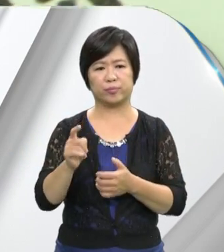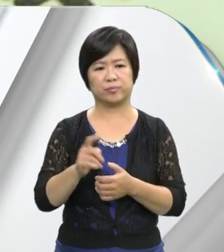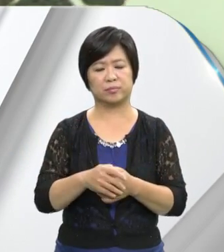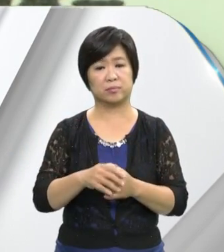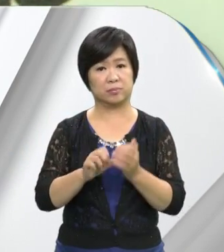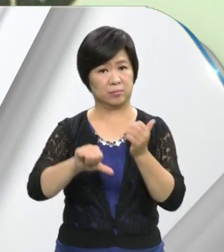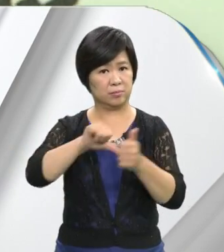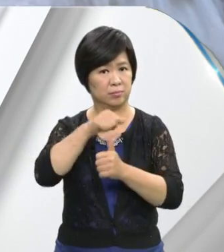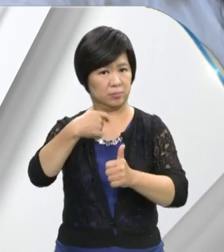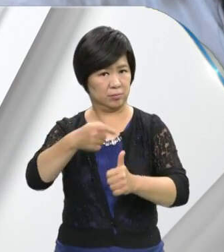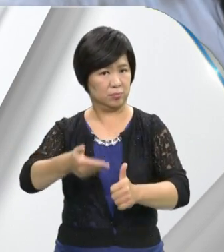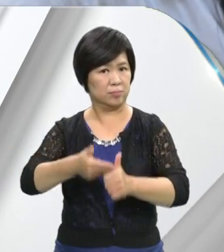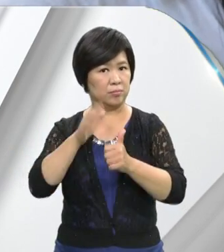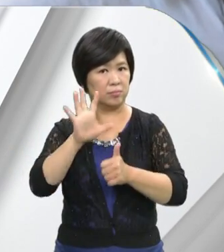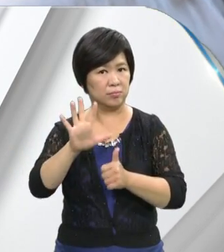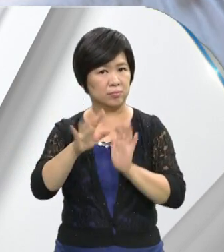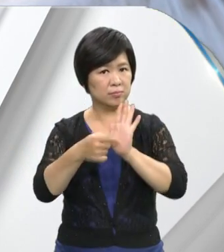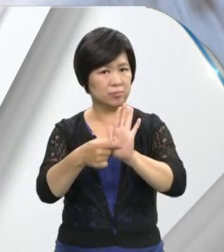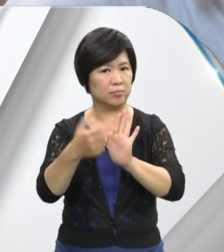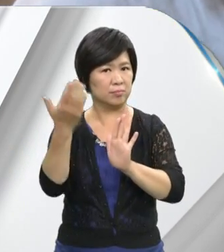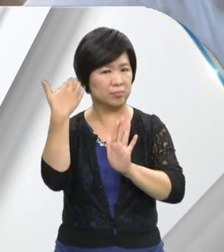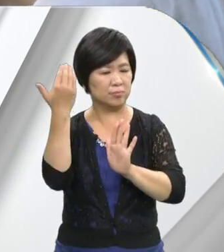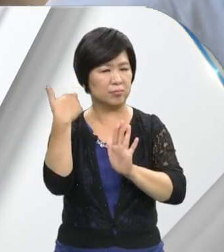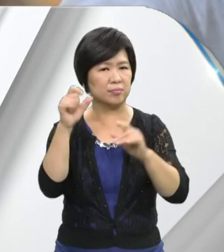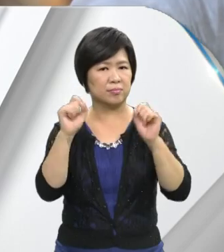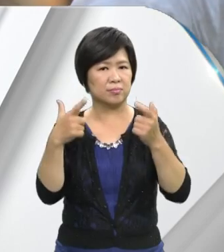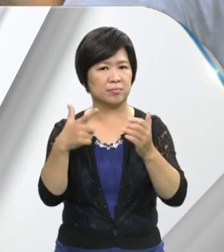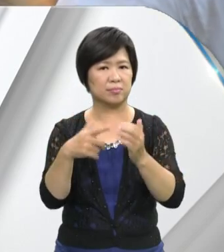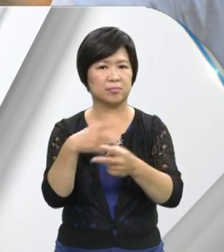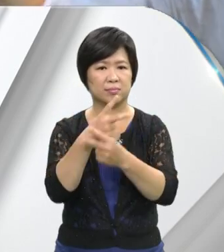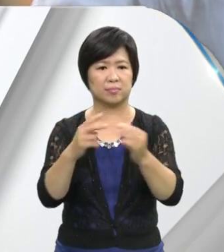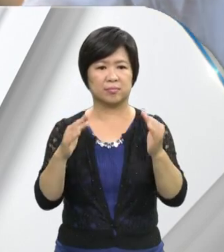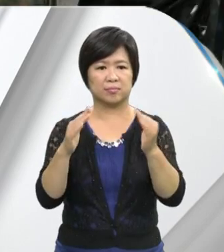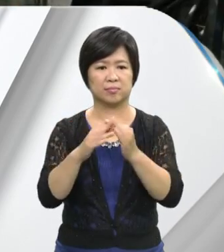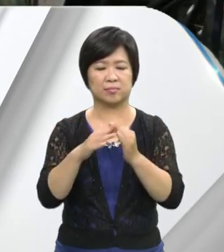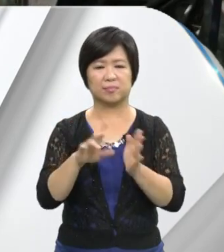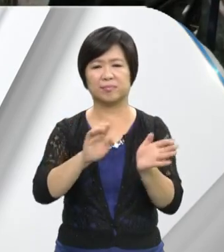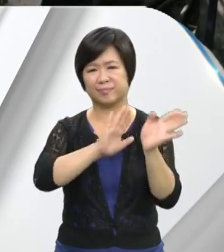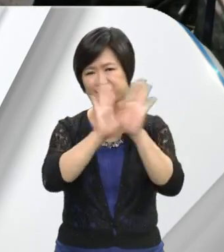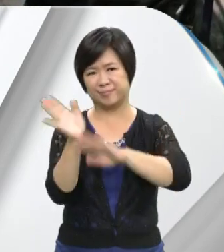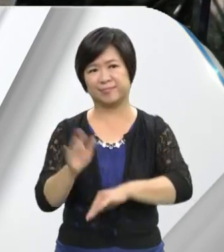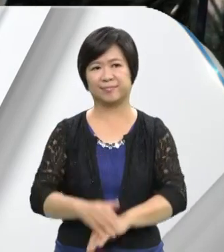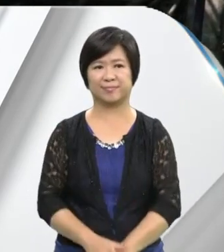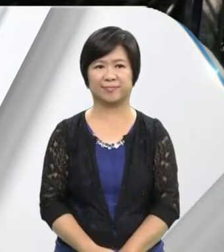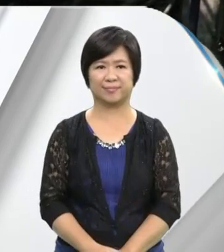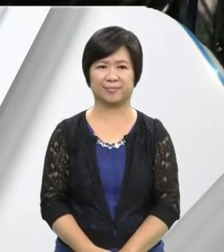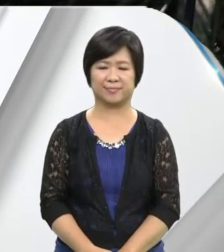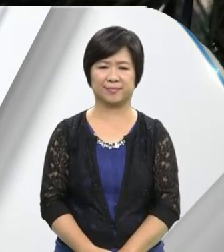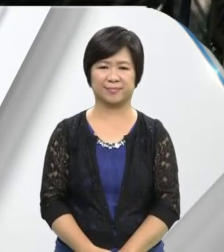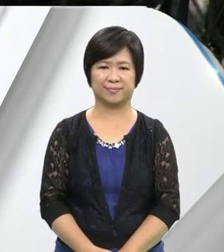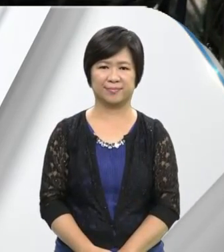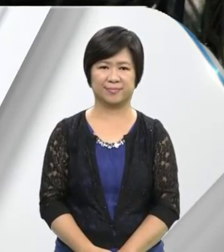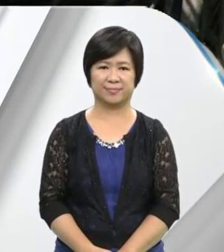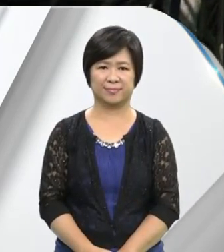高级嘅意涵，展现出同台湾无同款嘅客家儿歌曲风。客家新闻超越节调期间，综合报道。